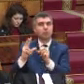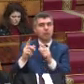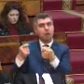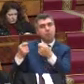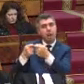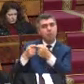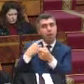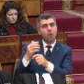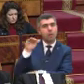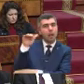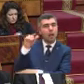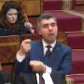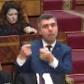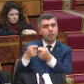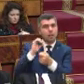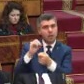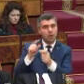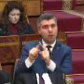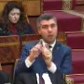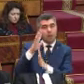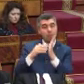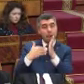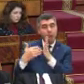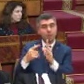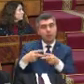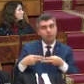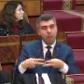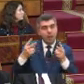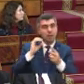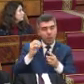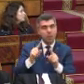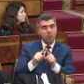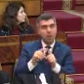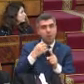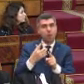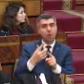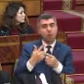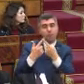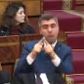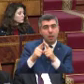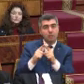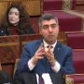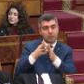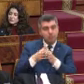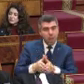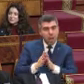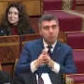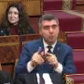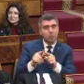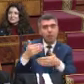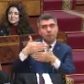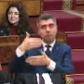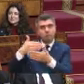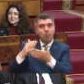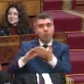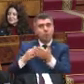لان الاشكال اليوم النجاح ديال المخطط ديال اليوتيس هو اللي اعطى ان السفن اليوم بدات كتشتغل وكتقلب انها تصلح وتبني، في حين